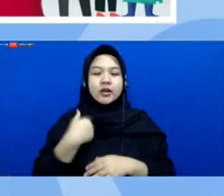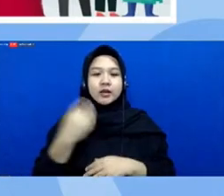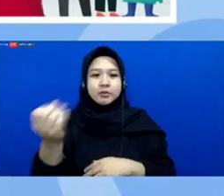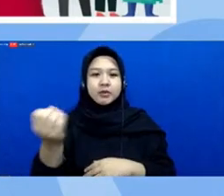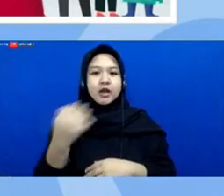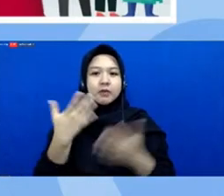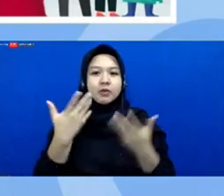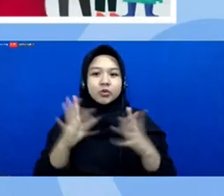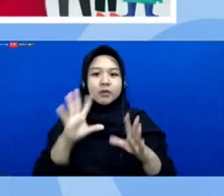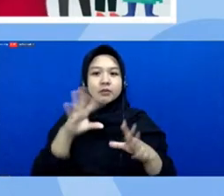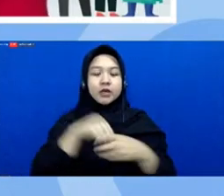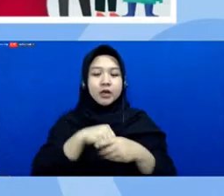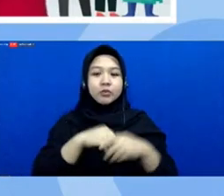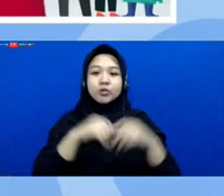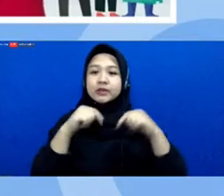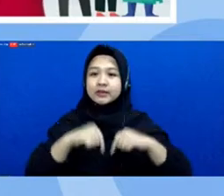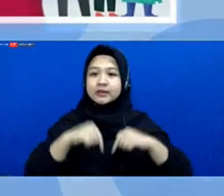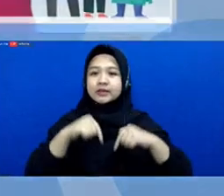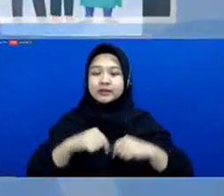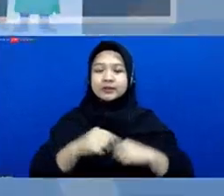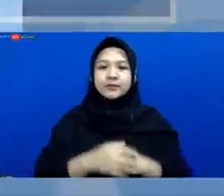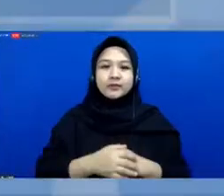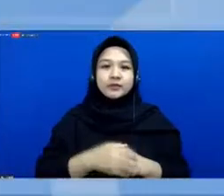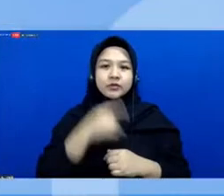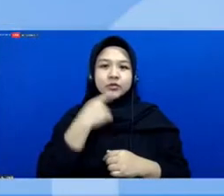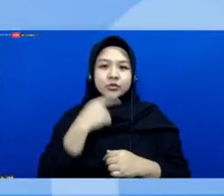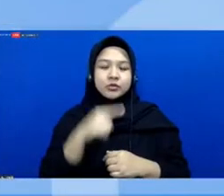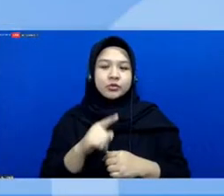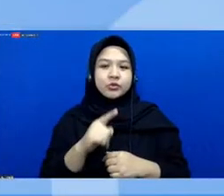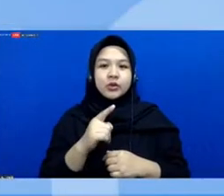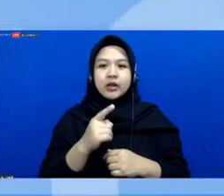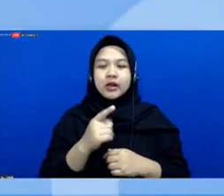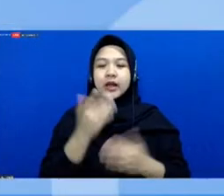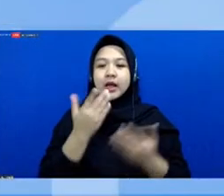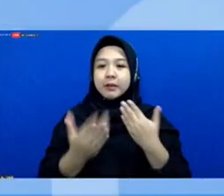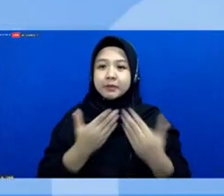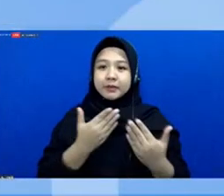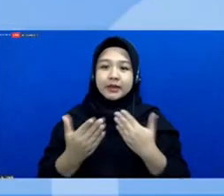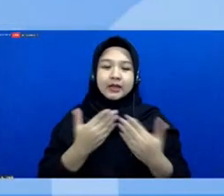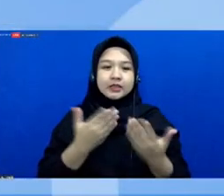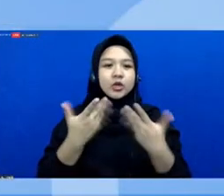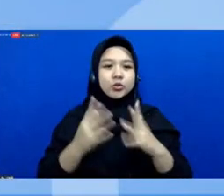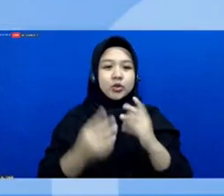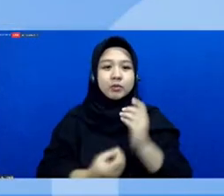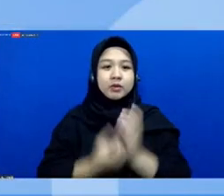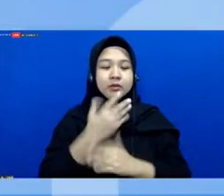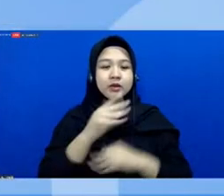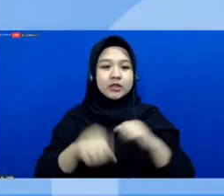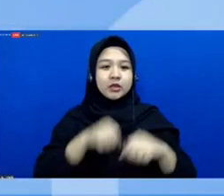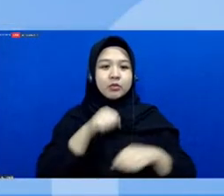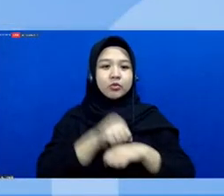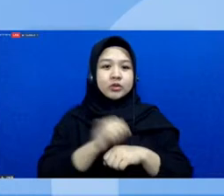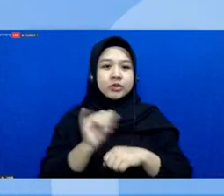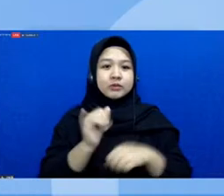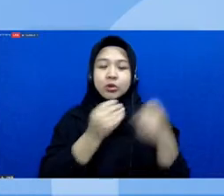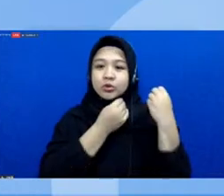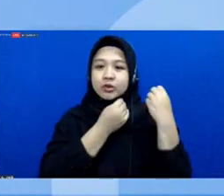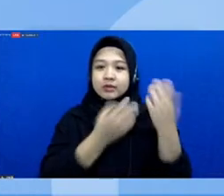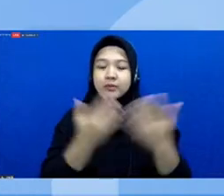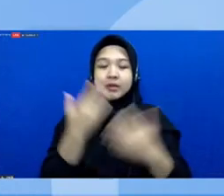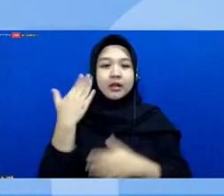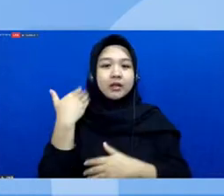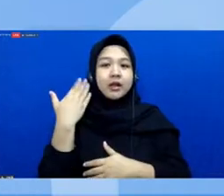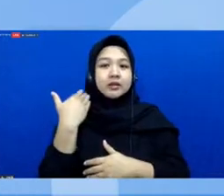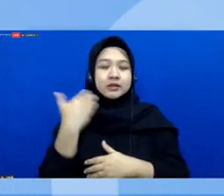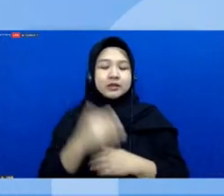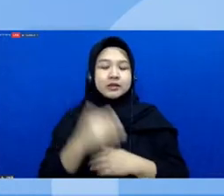sudah bergabung bersama kita. Nah, terkait sedikit saja dengan aplikasi-aplikasi yang memang sudah berkembang di Singapura seperti yang Profesor Zulfikar tadi